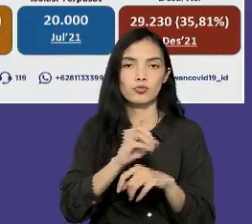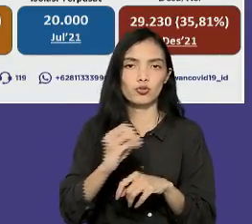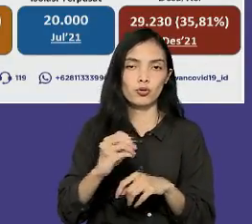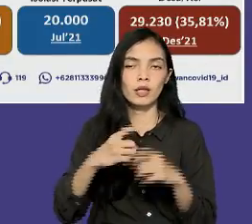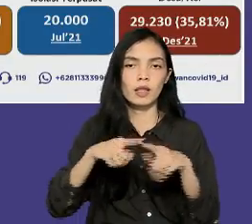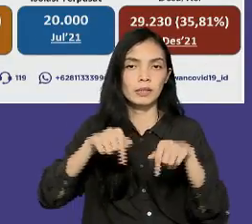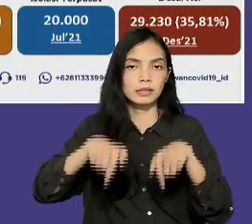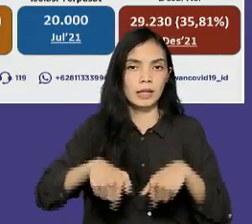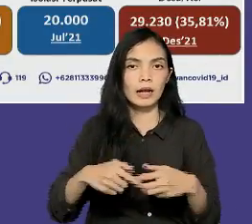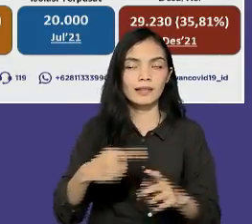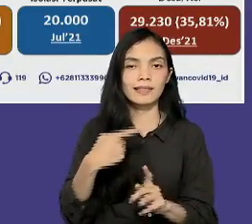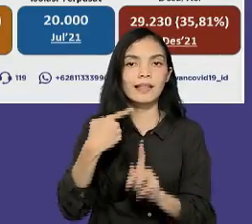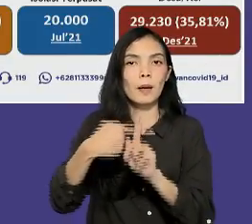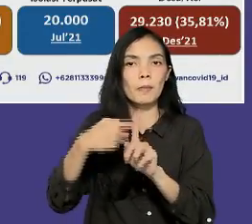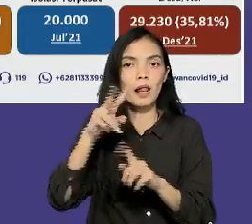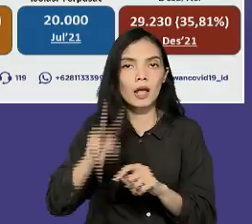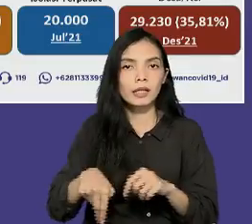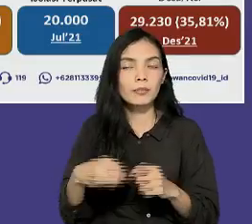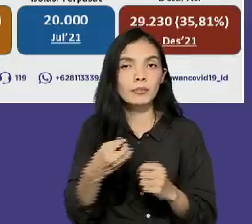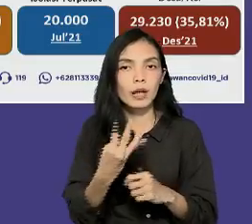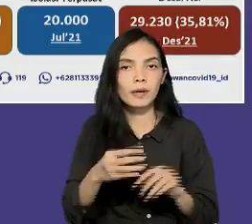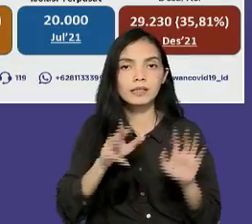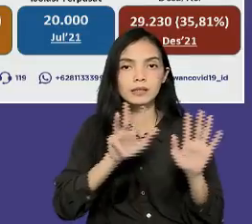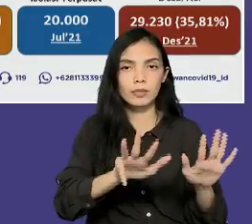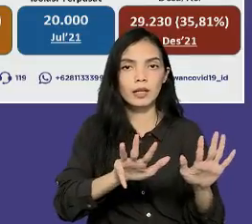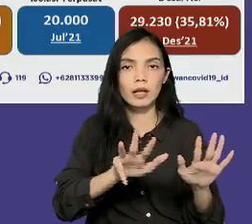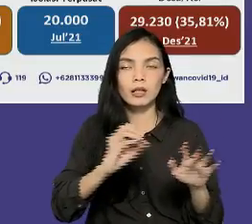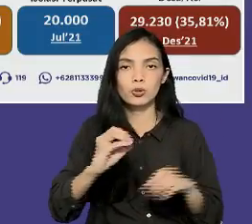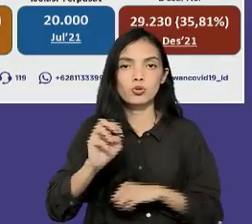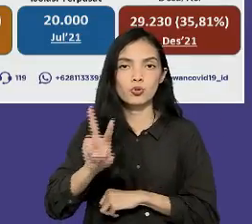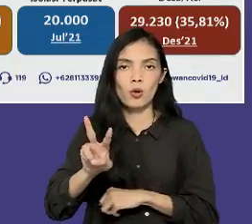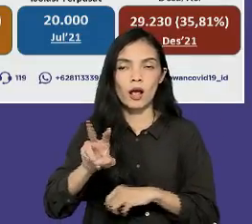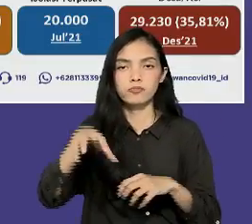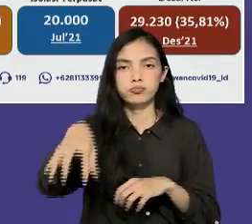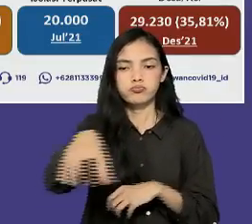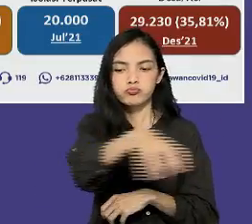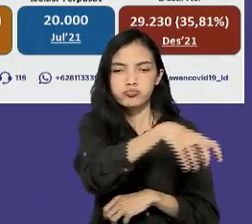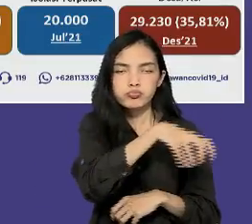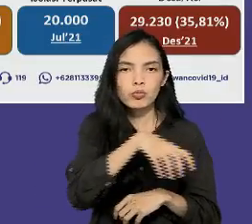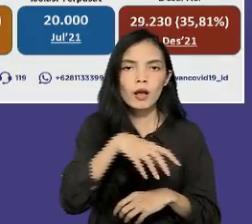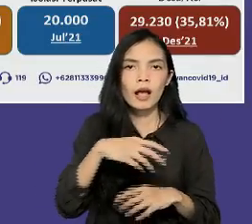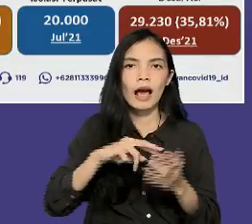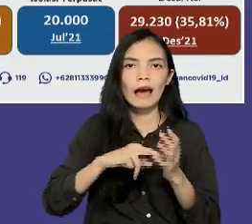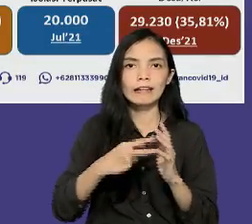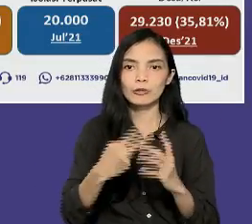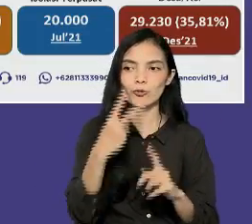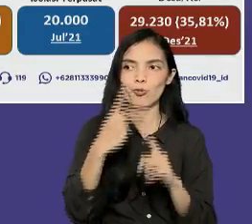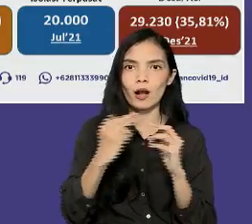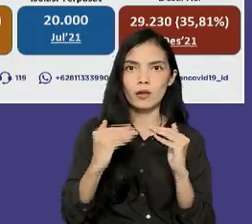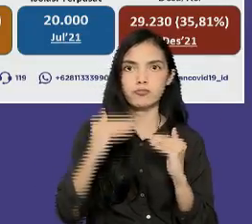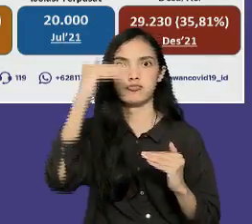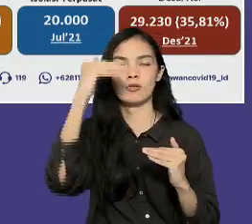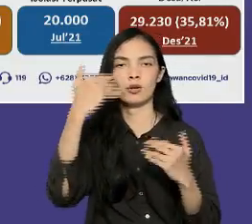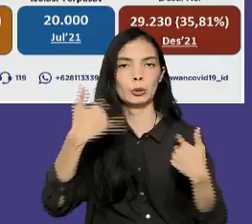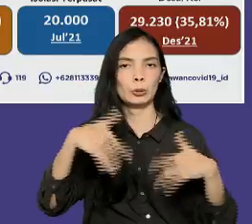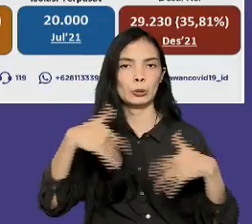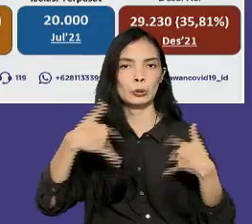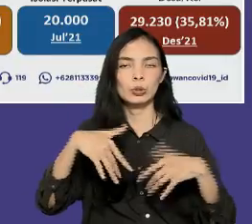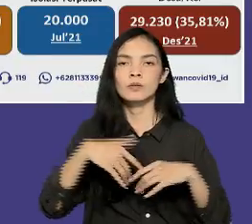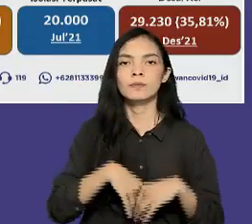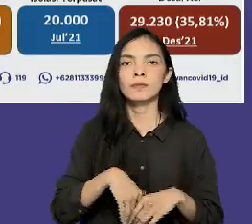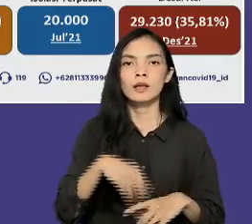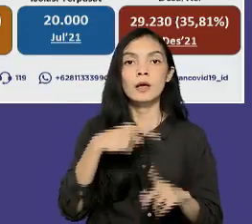ini sudah berhasil ditambah hingga 902 atau hampir 2 kali lipat. Terlebih